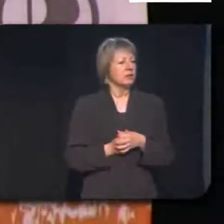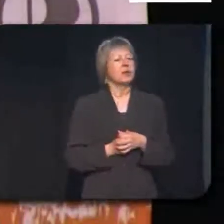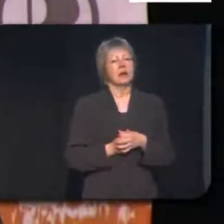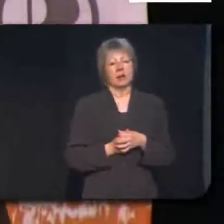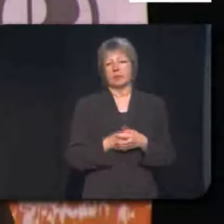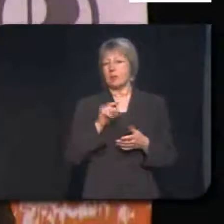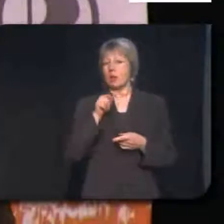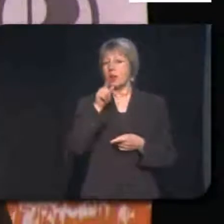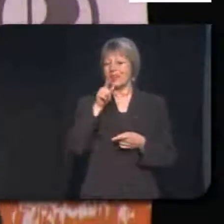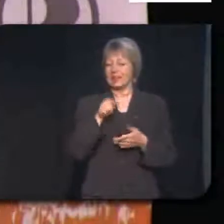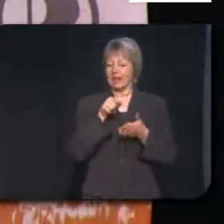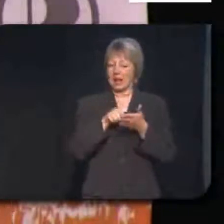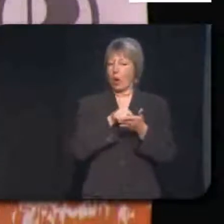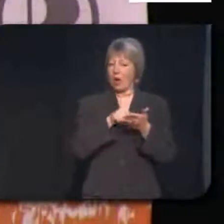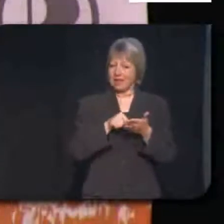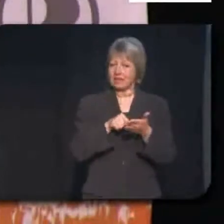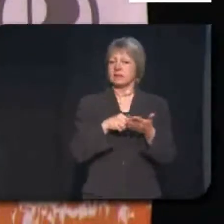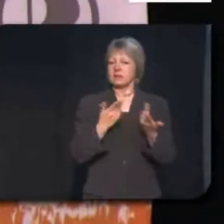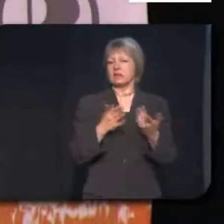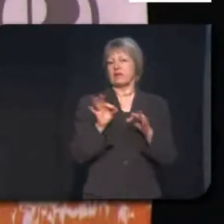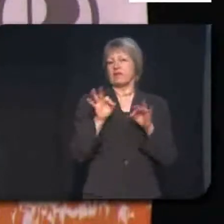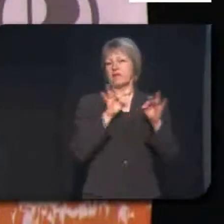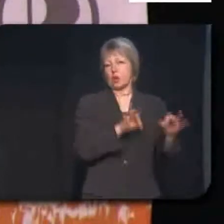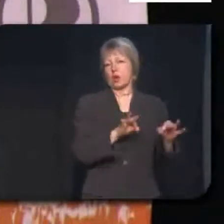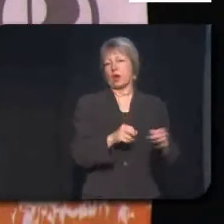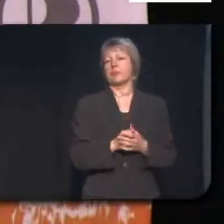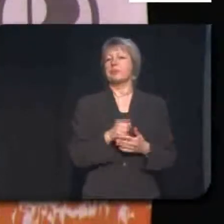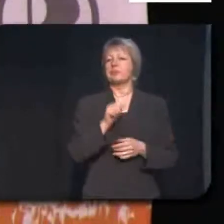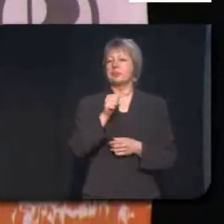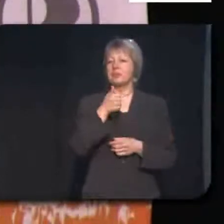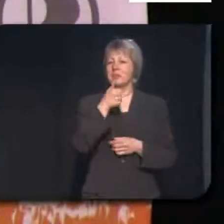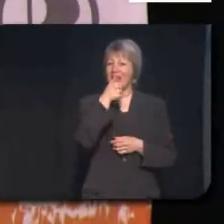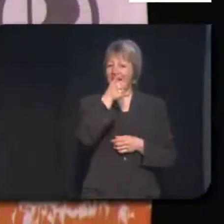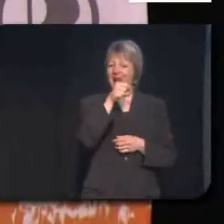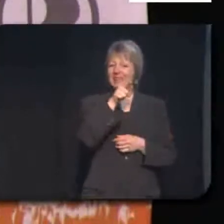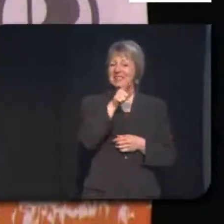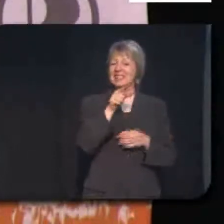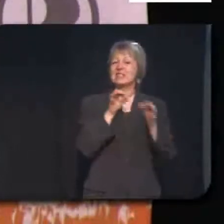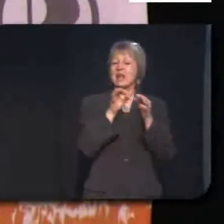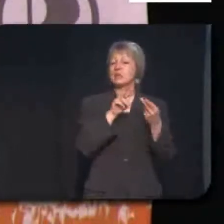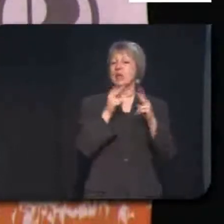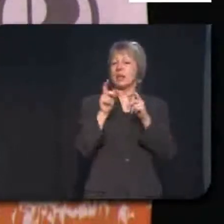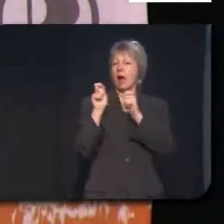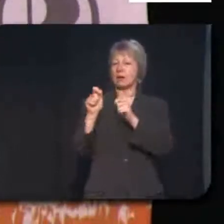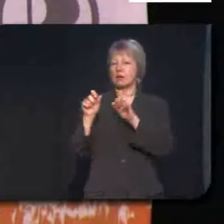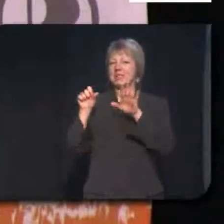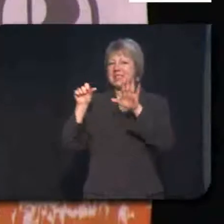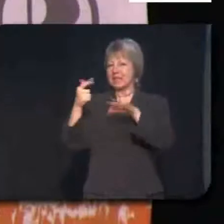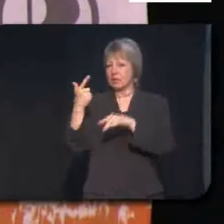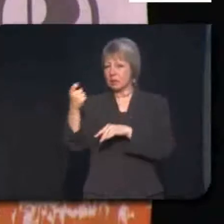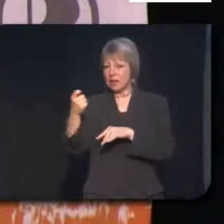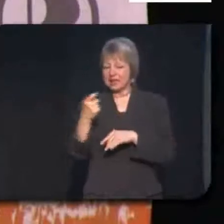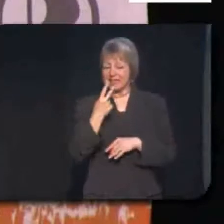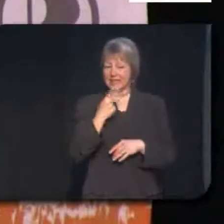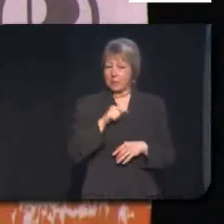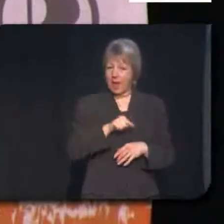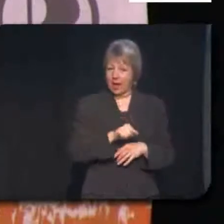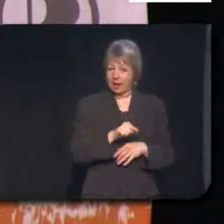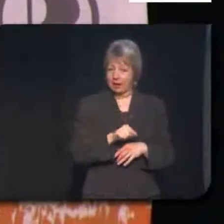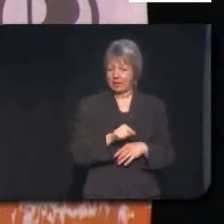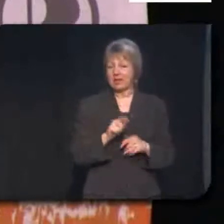die eins ist der satzungsänderungsantrag 26 die zwei ist der satzungsänderungsantrag 39